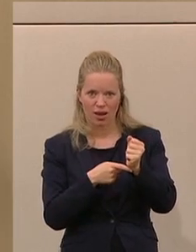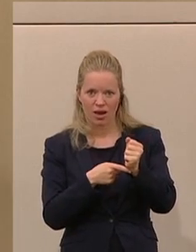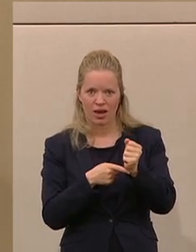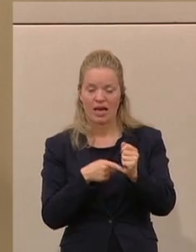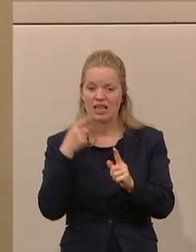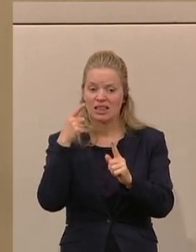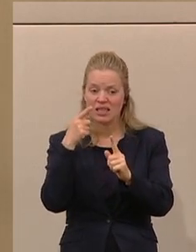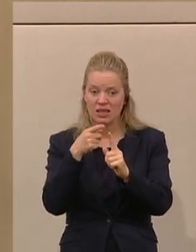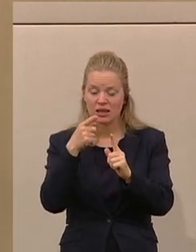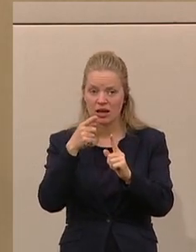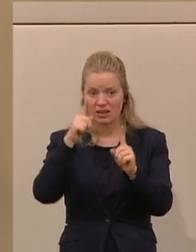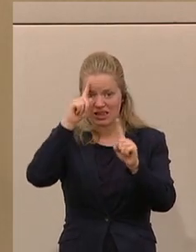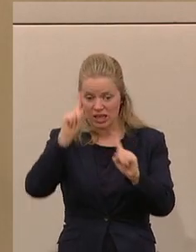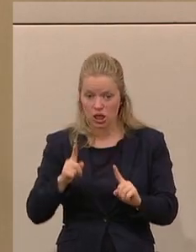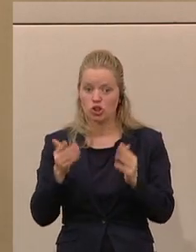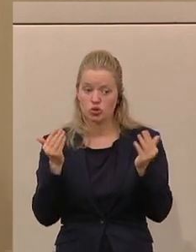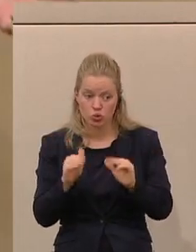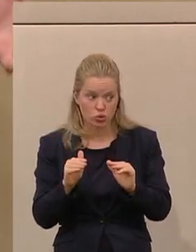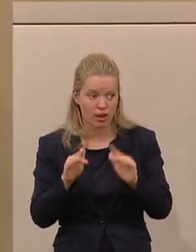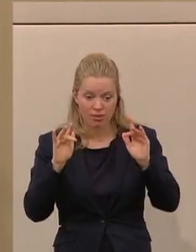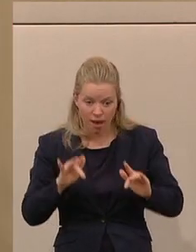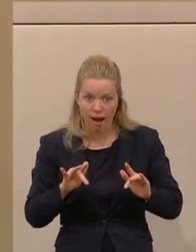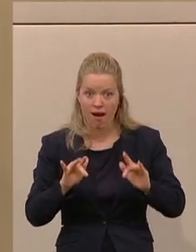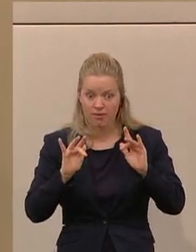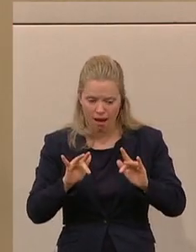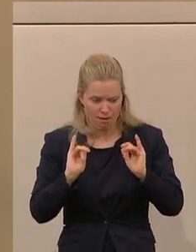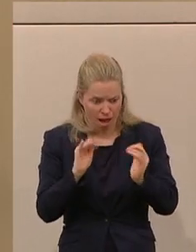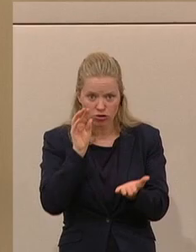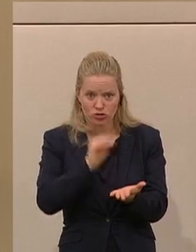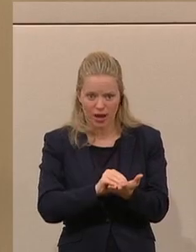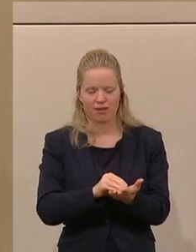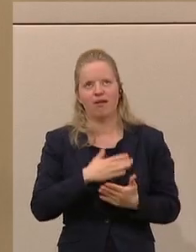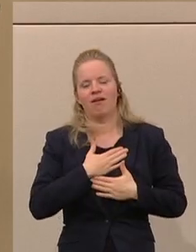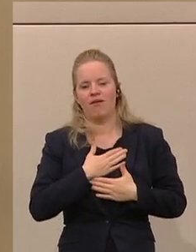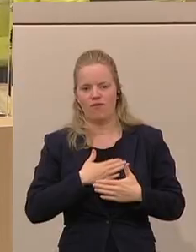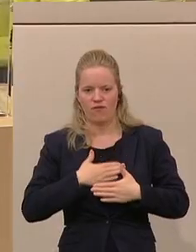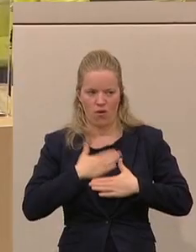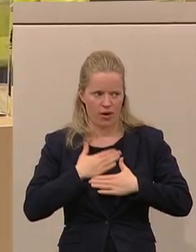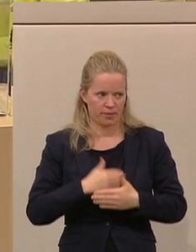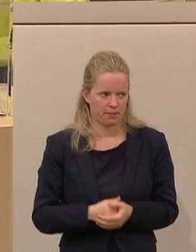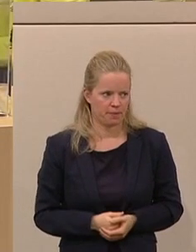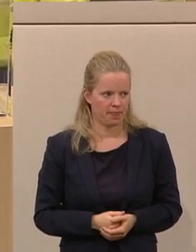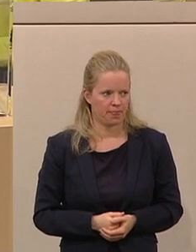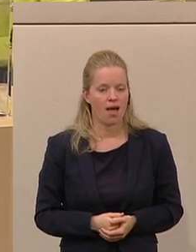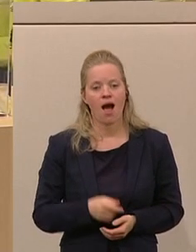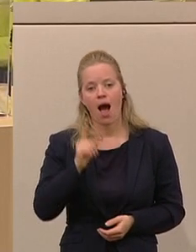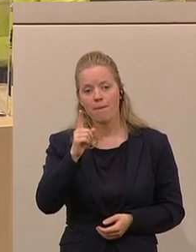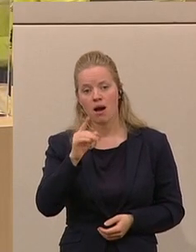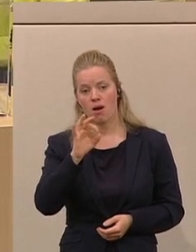etwas? Ja, Frau Bundesminister, bei mir geht da das Herz auf, das ist was ganz Tolles. Muss ich aber sagen, Kollege